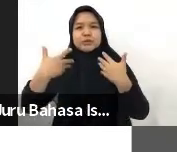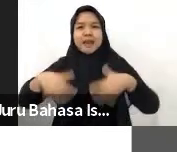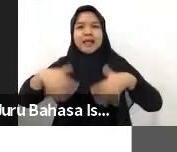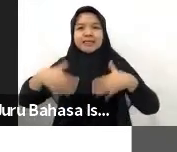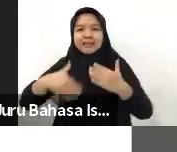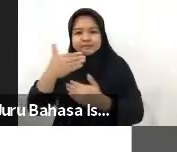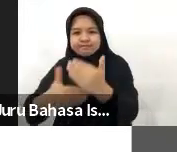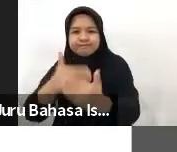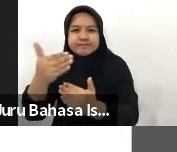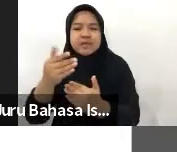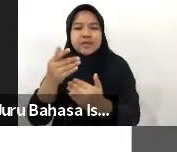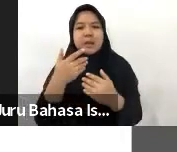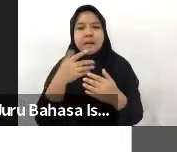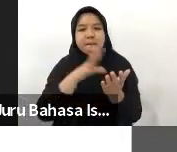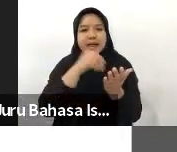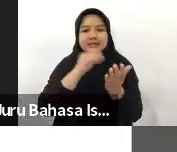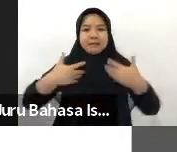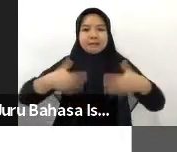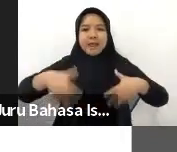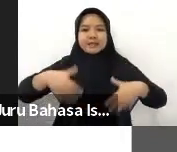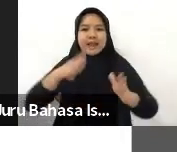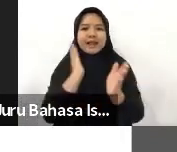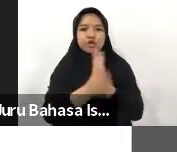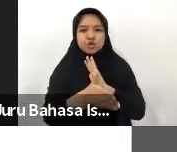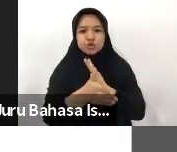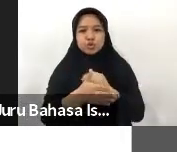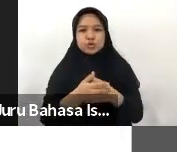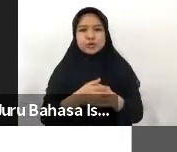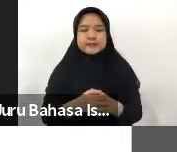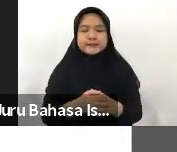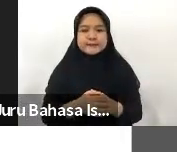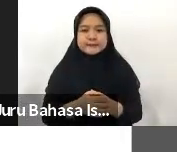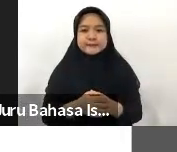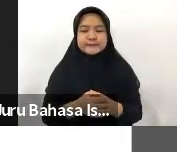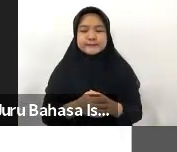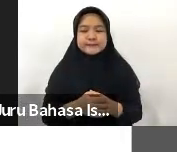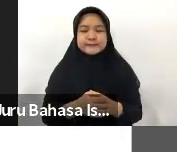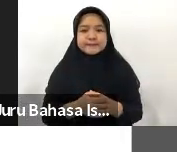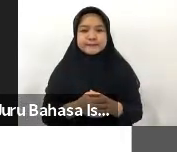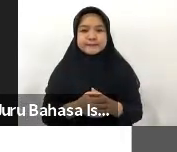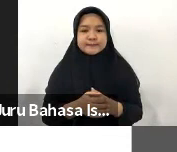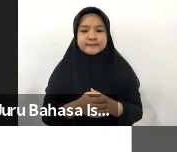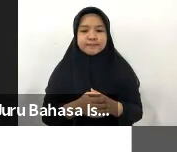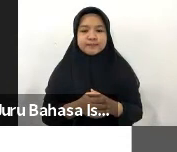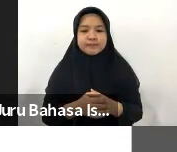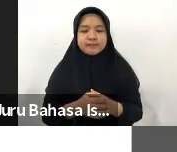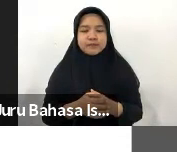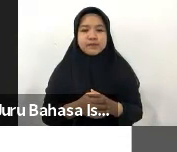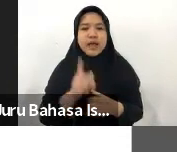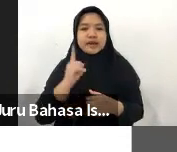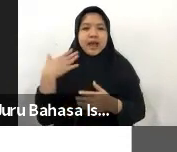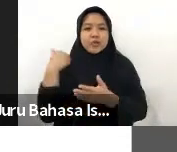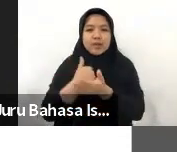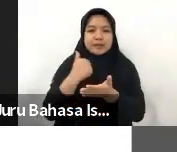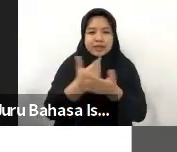melalui praktek-praktek langsung terkait hal-hal yang tadi kami jelaskan, baik ada akuntabilitas sosial,